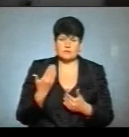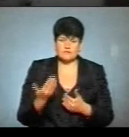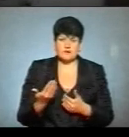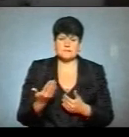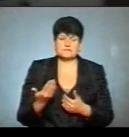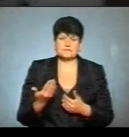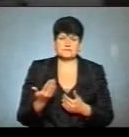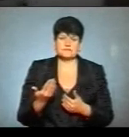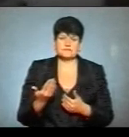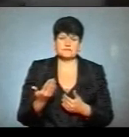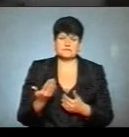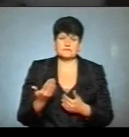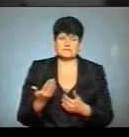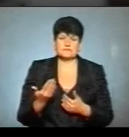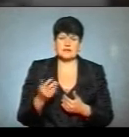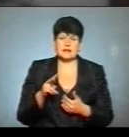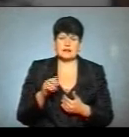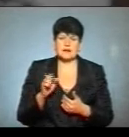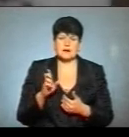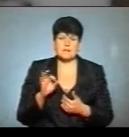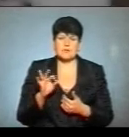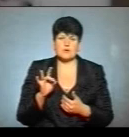вашою освітою вакансію лаборанта.